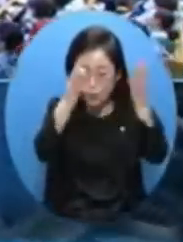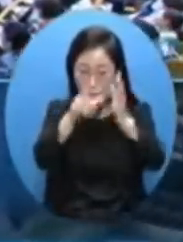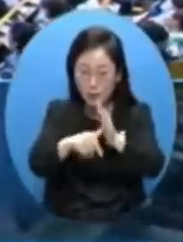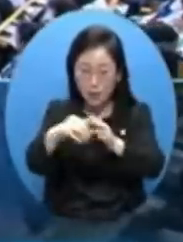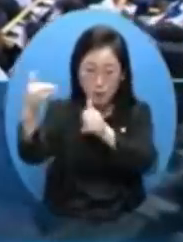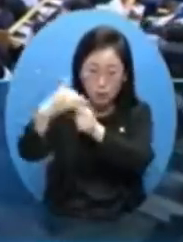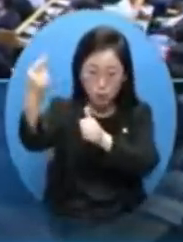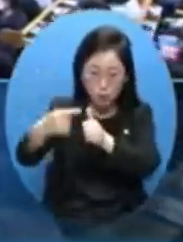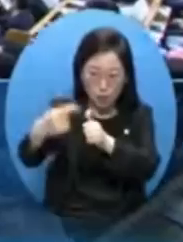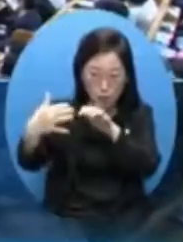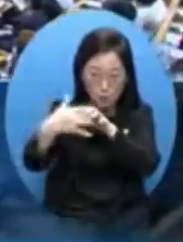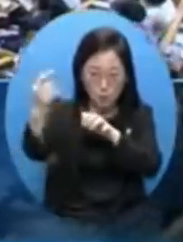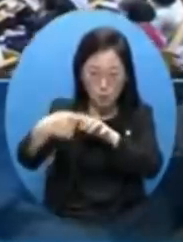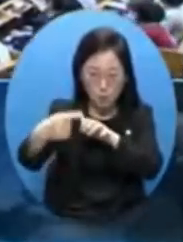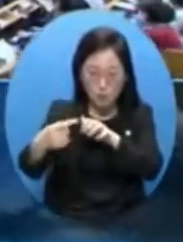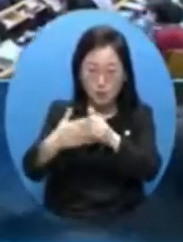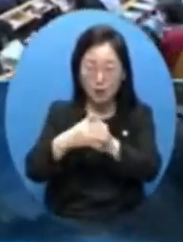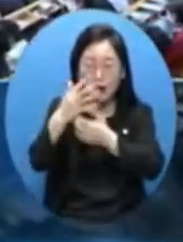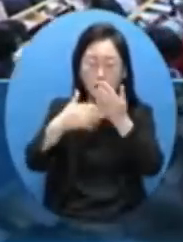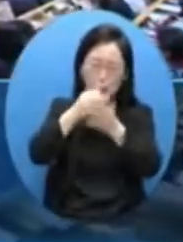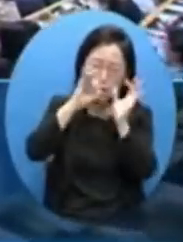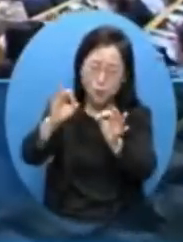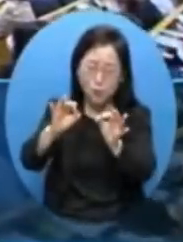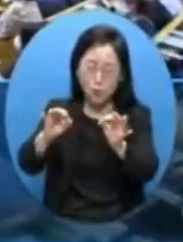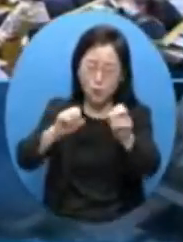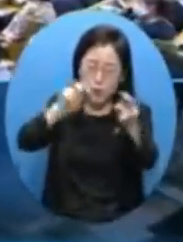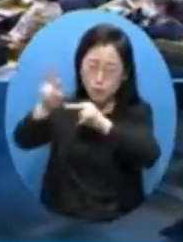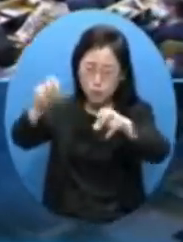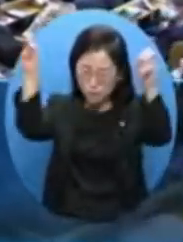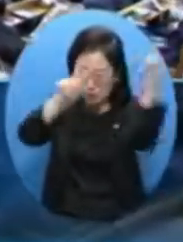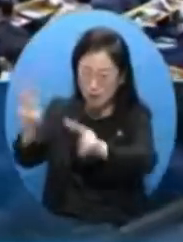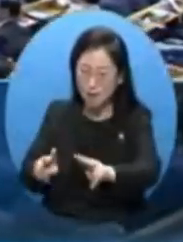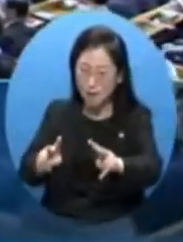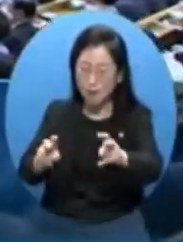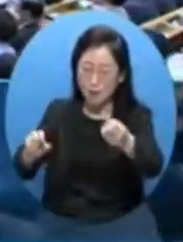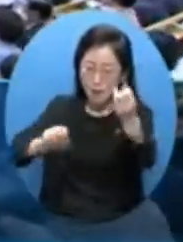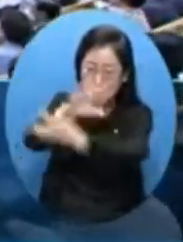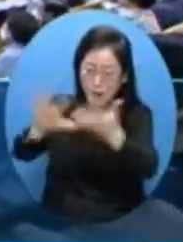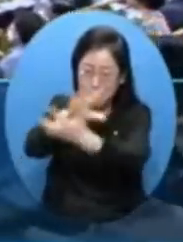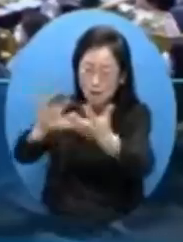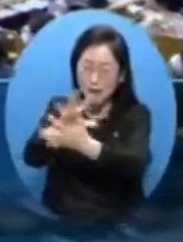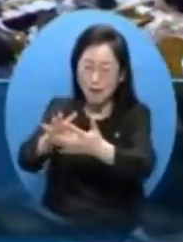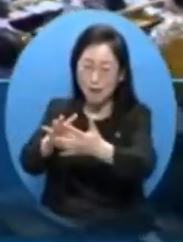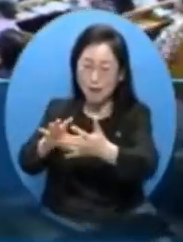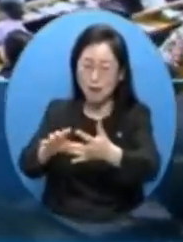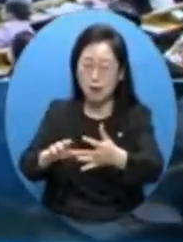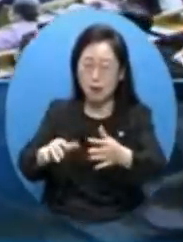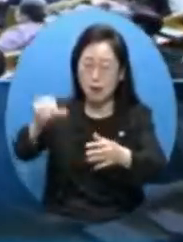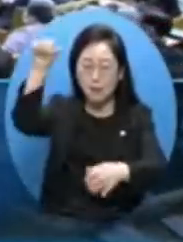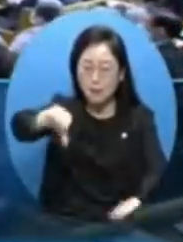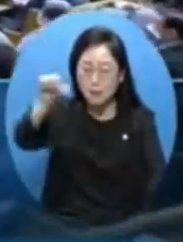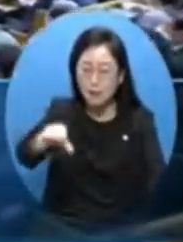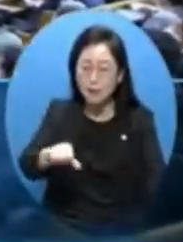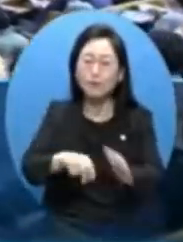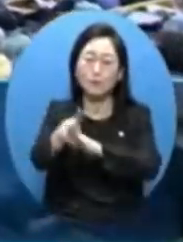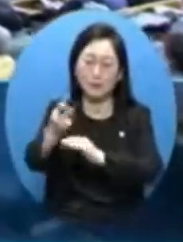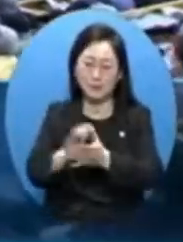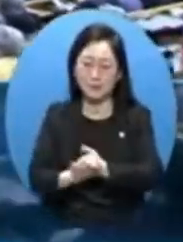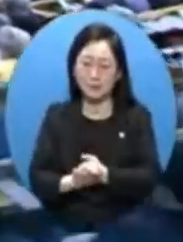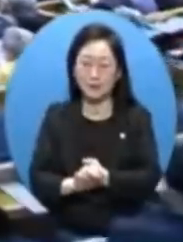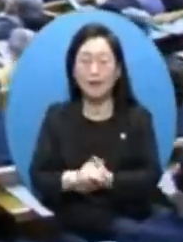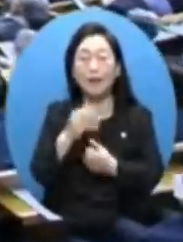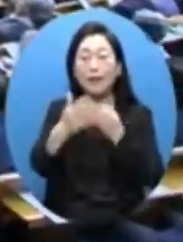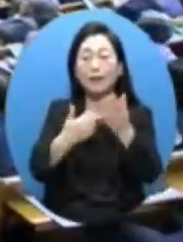그날에 야훼께서 블레셋 사람에게 큰 우레를 발하여 그들을 어지럽게 하시니 그들이 이스라엘 앞에 패한지라.